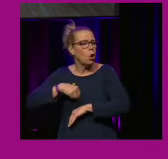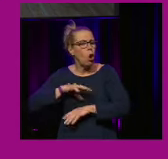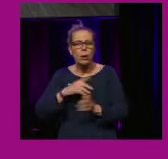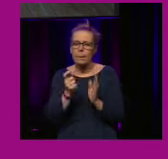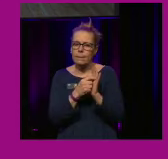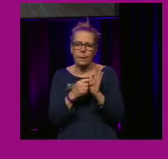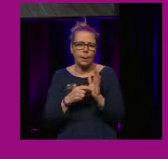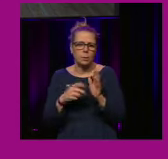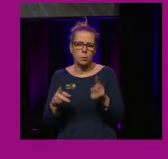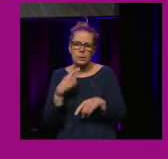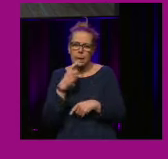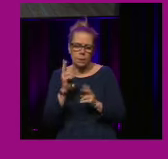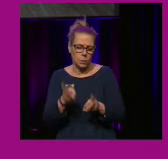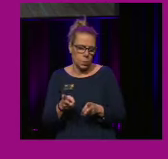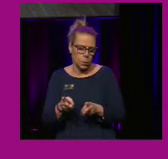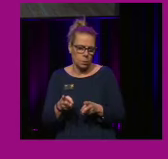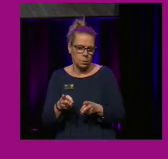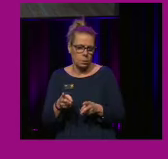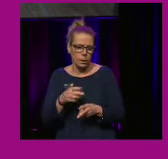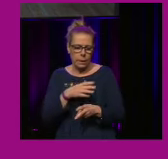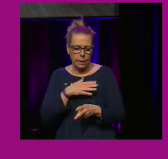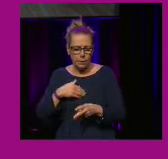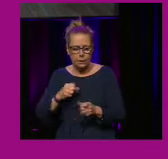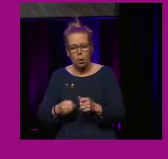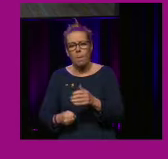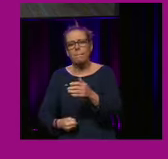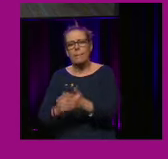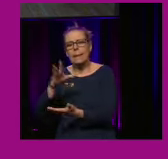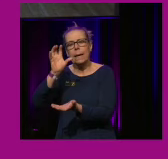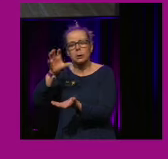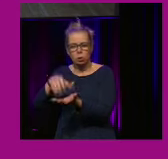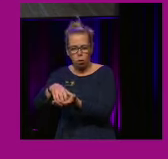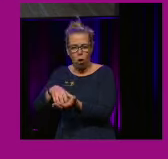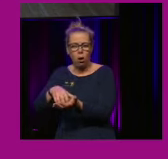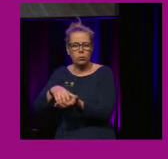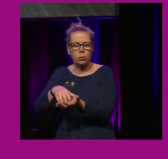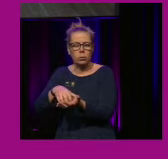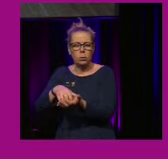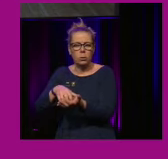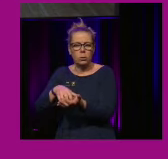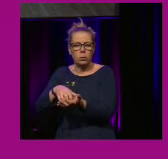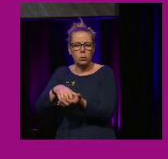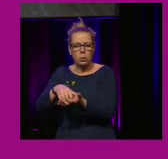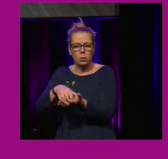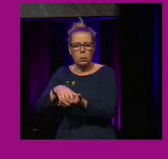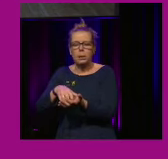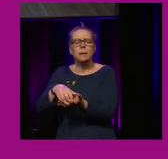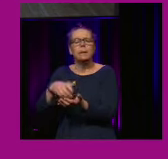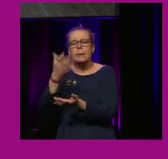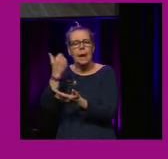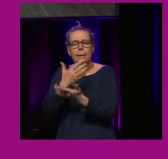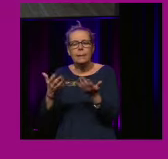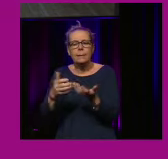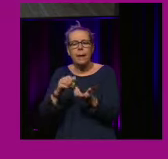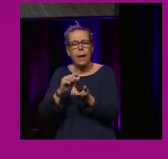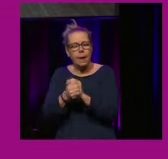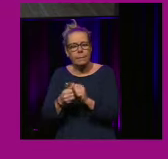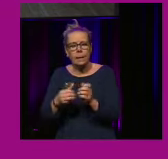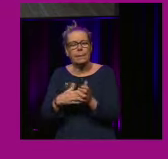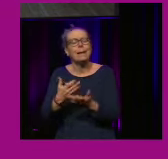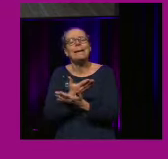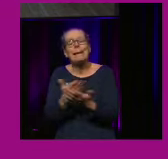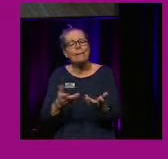regel som säger att vår statsbildning inte går att ändra så att det blir icke-demokratiskt, utan